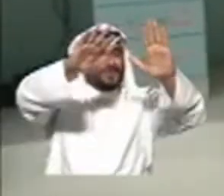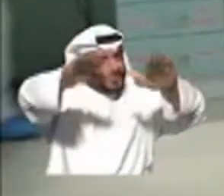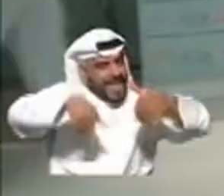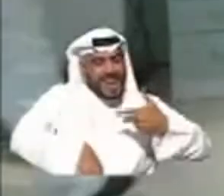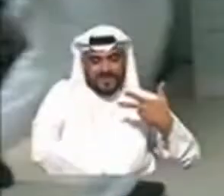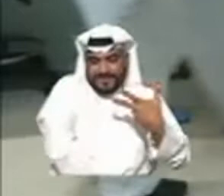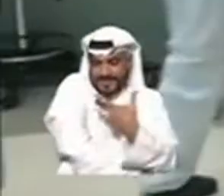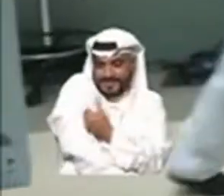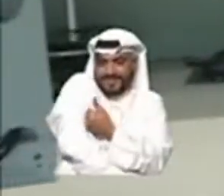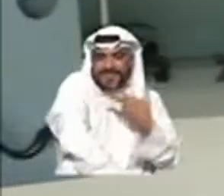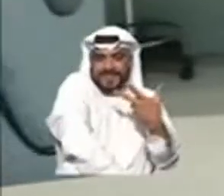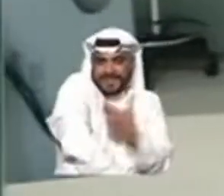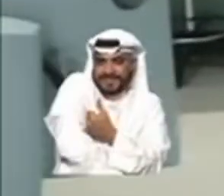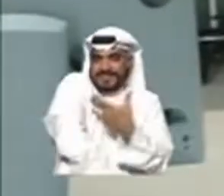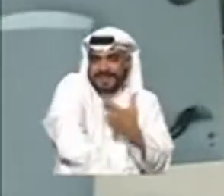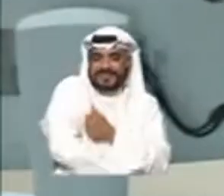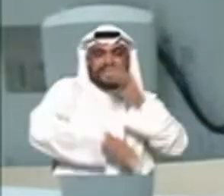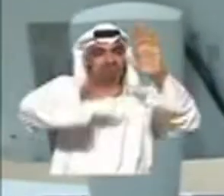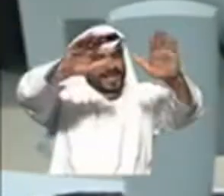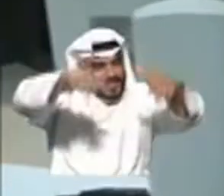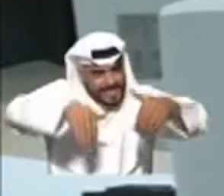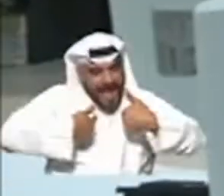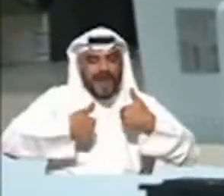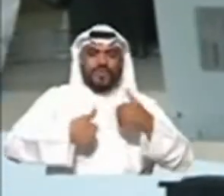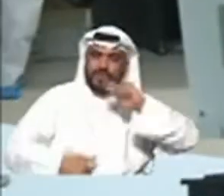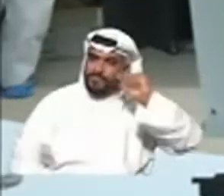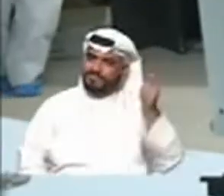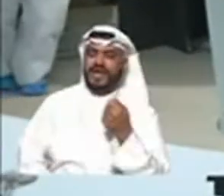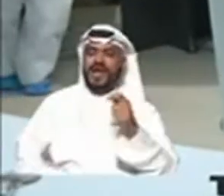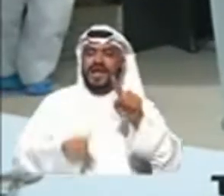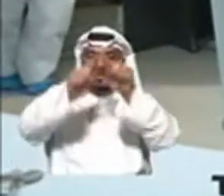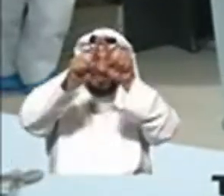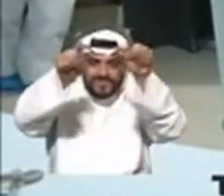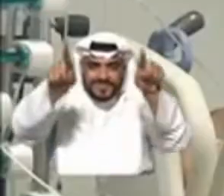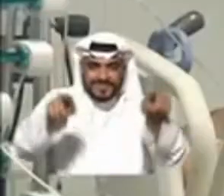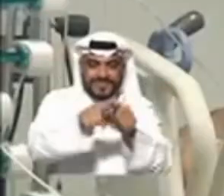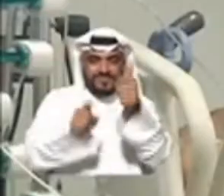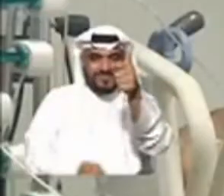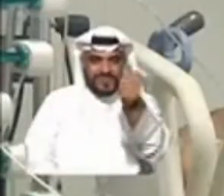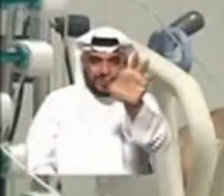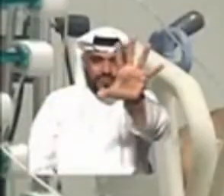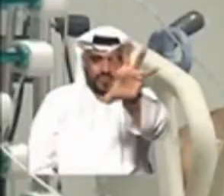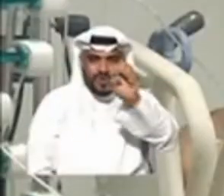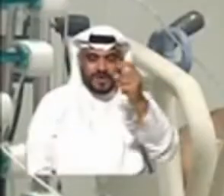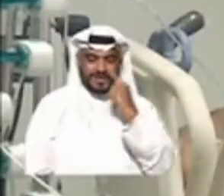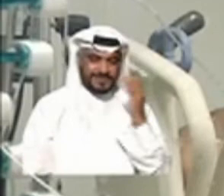في الحصول على اللقاح المضاد لكورونا التسجيل عبر الموقع الإلكتروني